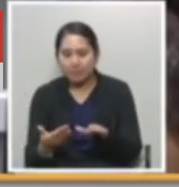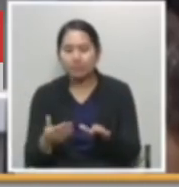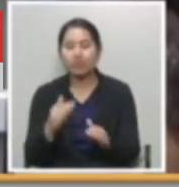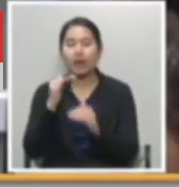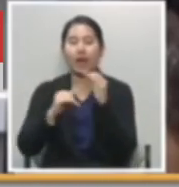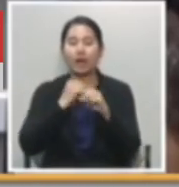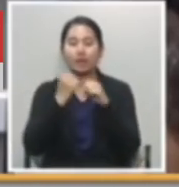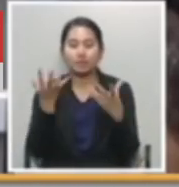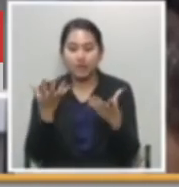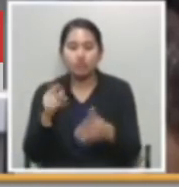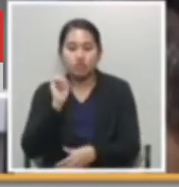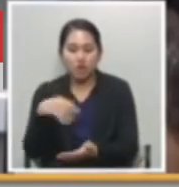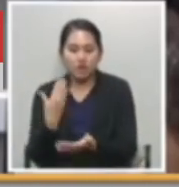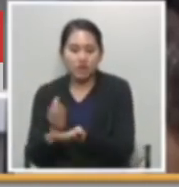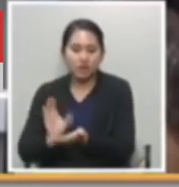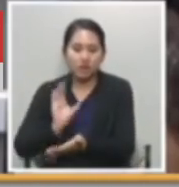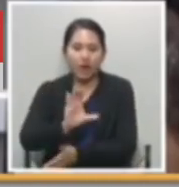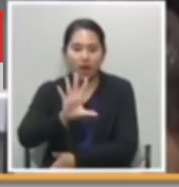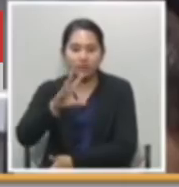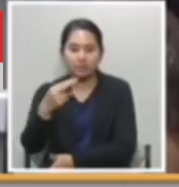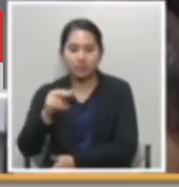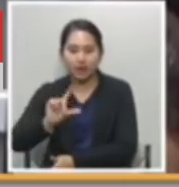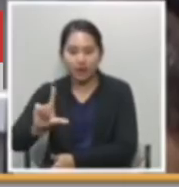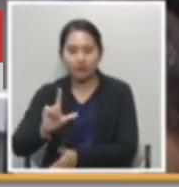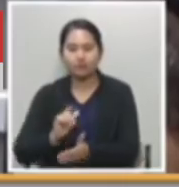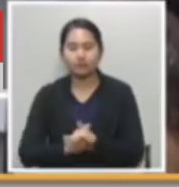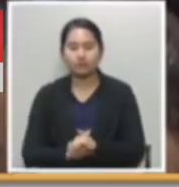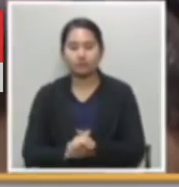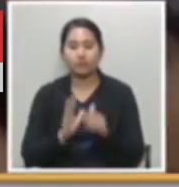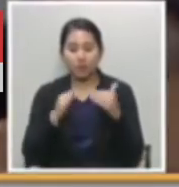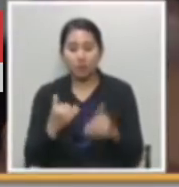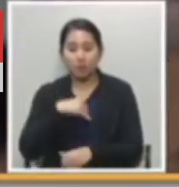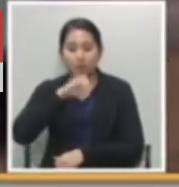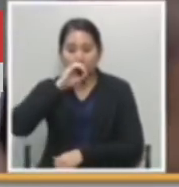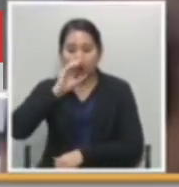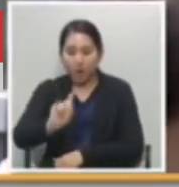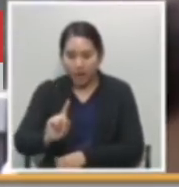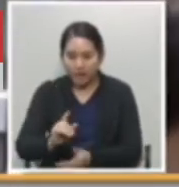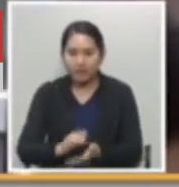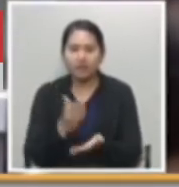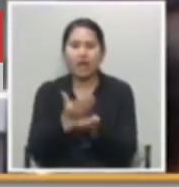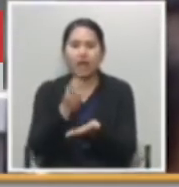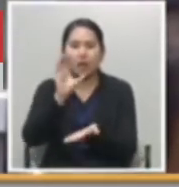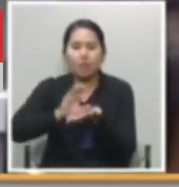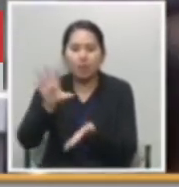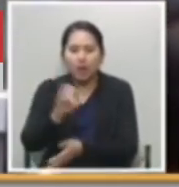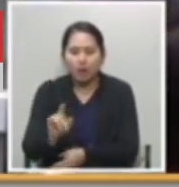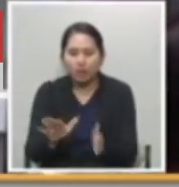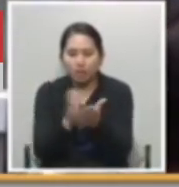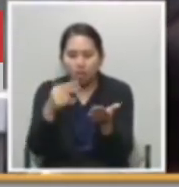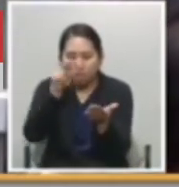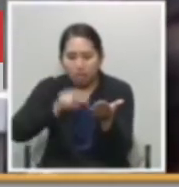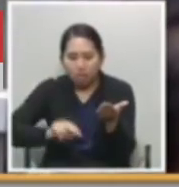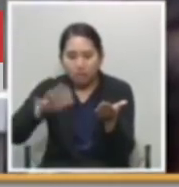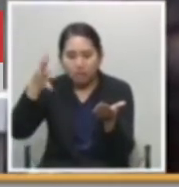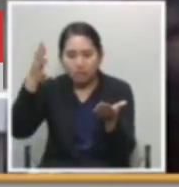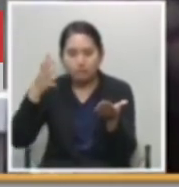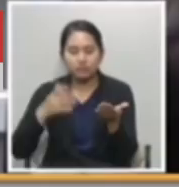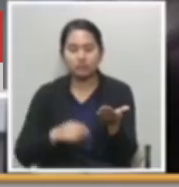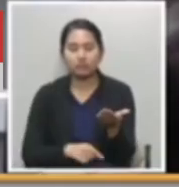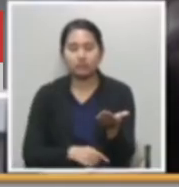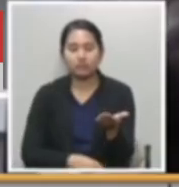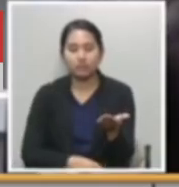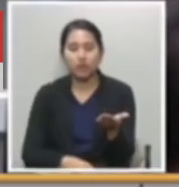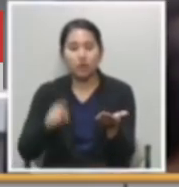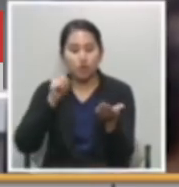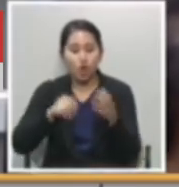งกลุ่มนี้เราต้องใส่เงินเข้าไปอย่างน้อย 50,000 ล้านนี่ไงที่ท่านบอกว่าเอ๊ะตรงไหนงบมันไม่มีในงบเลยผมดูแล้วมันไม่มีผม